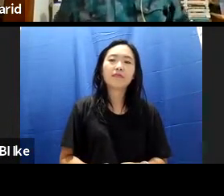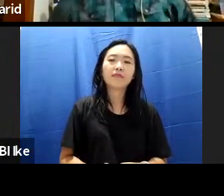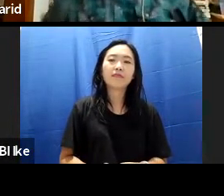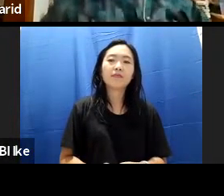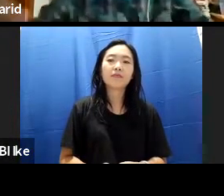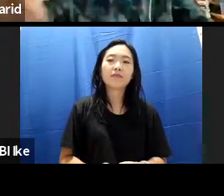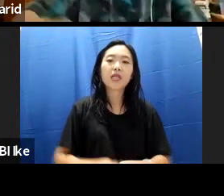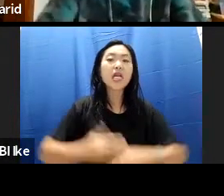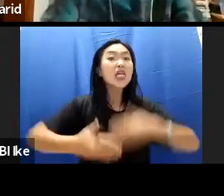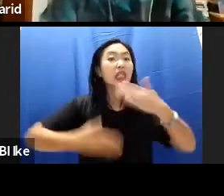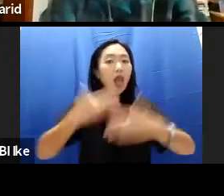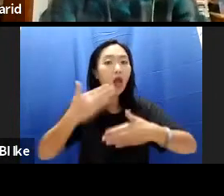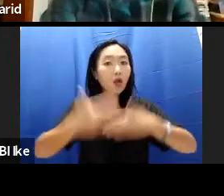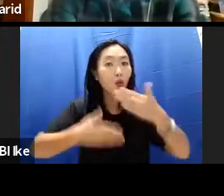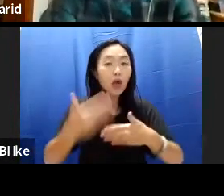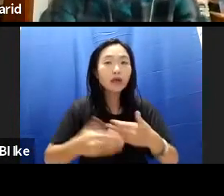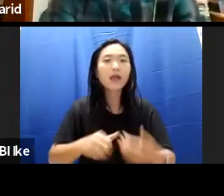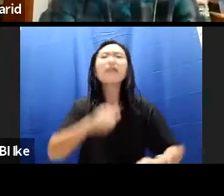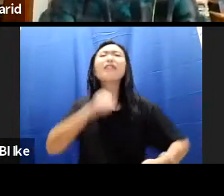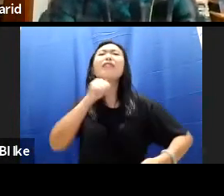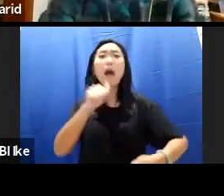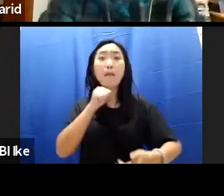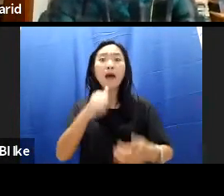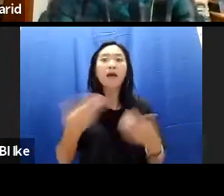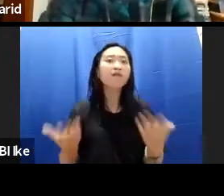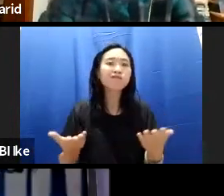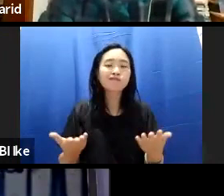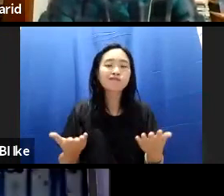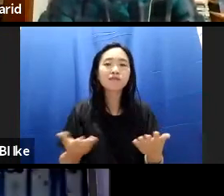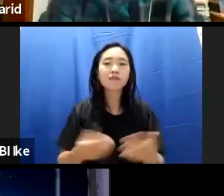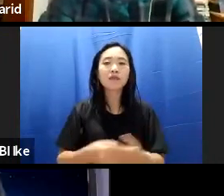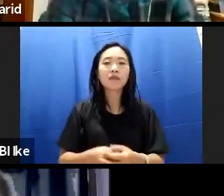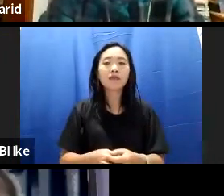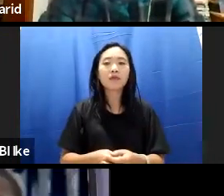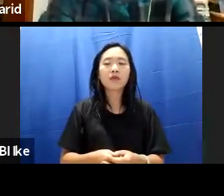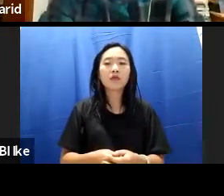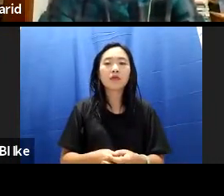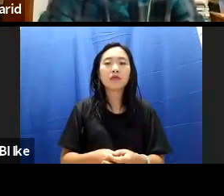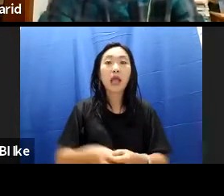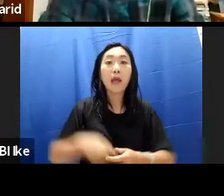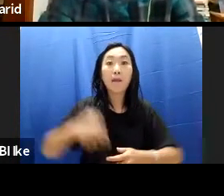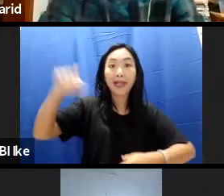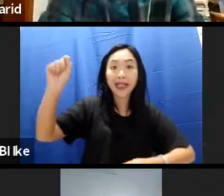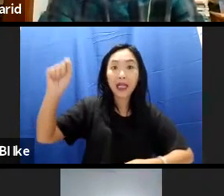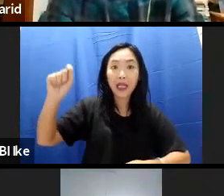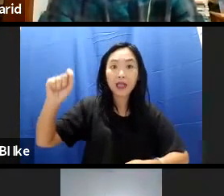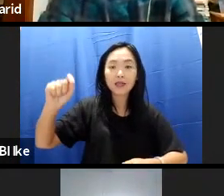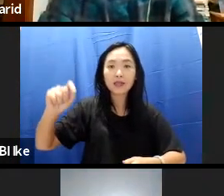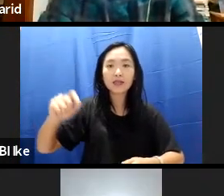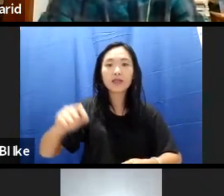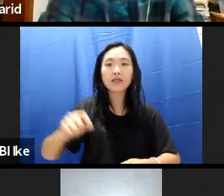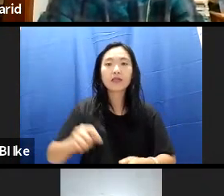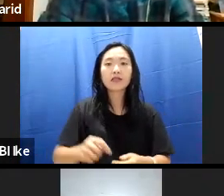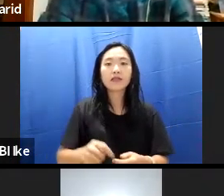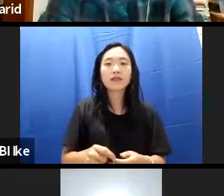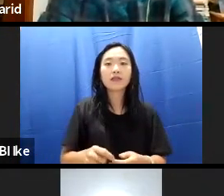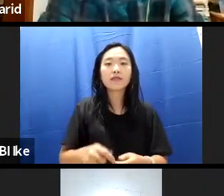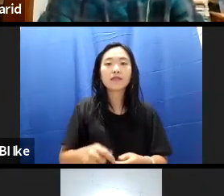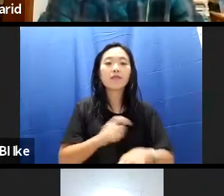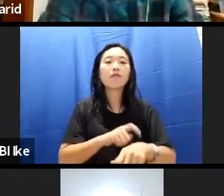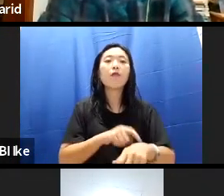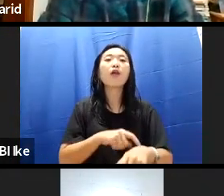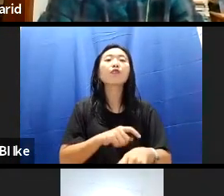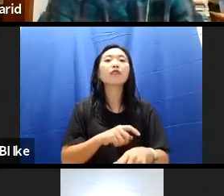dilakukan oleh di level policy maker seperti Menteri Menristek waktu itu ya, di tahun 2016